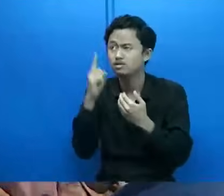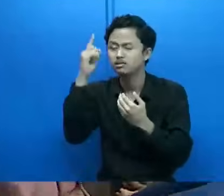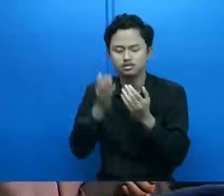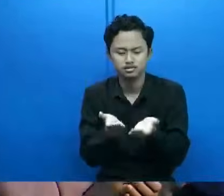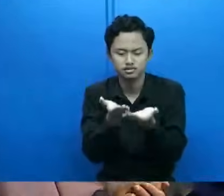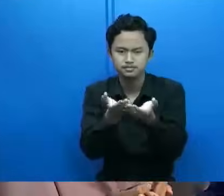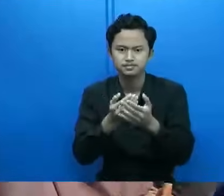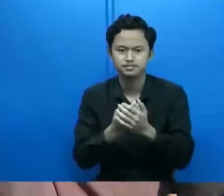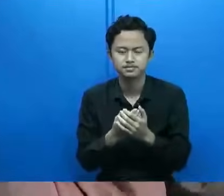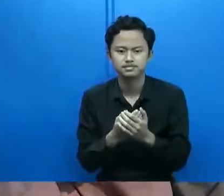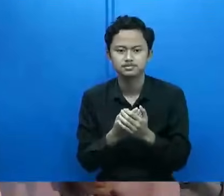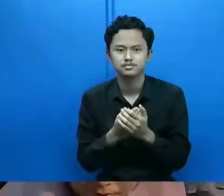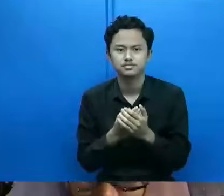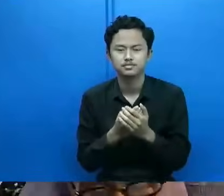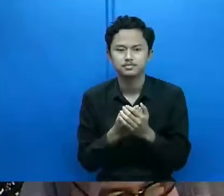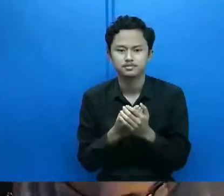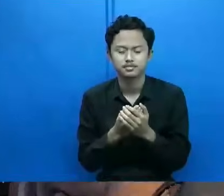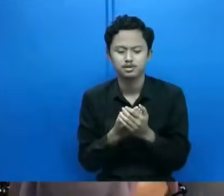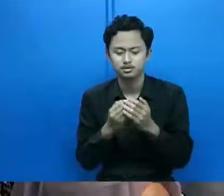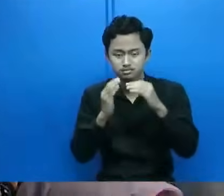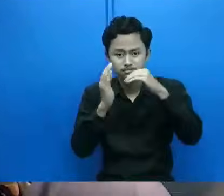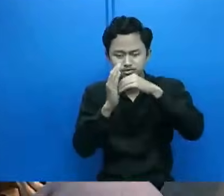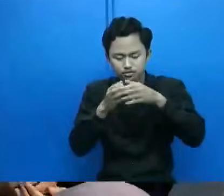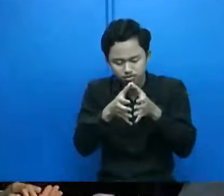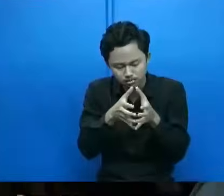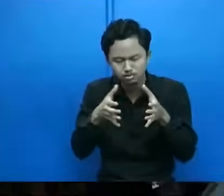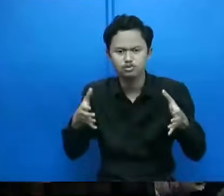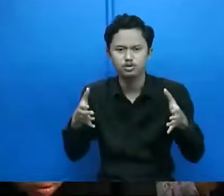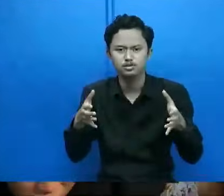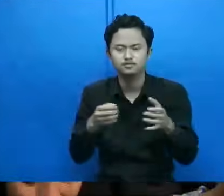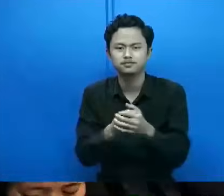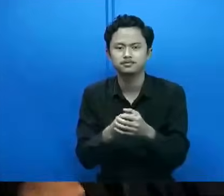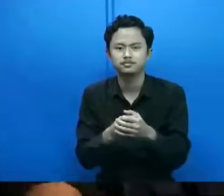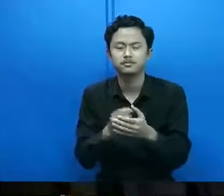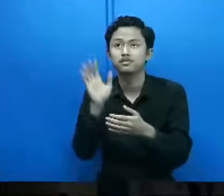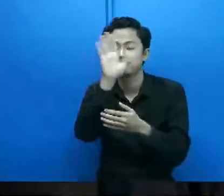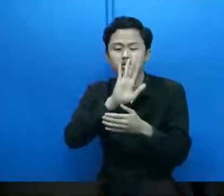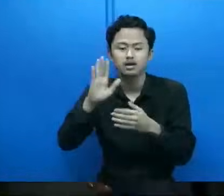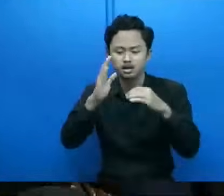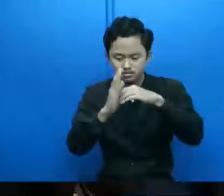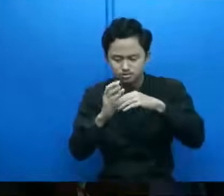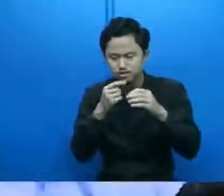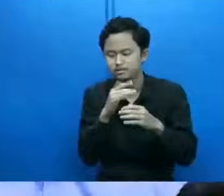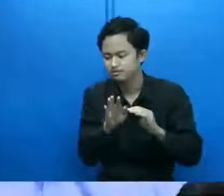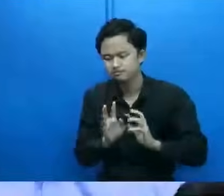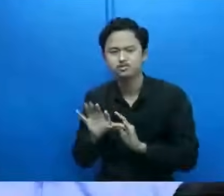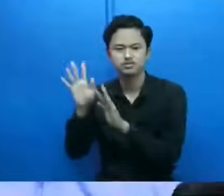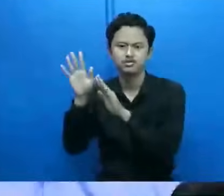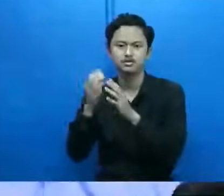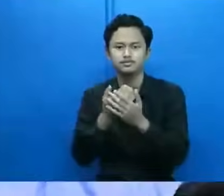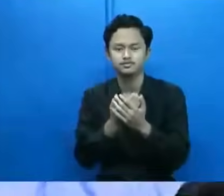Rahimin. Anugerahkan keluasan di alam kuburnya, ya Allah. Jadikan alam kuburnya bagian surga yang telah kau janjikan, ya Rabbul